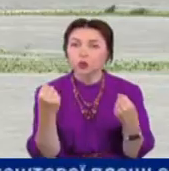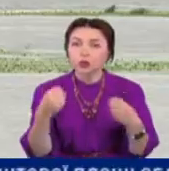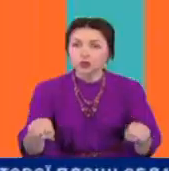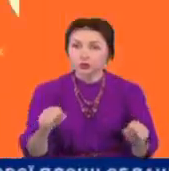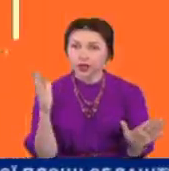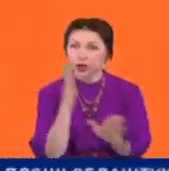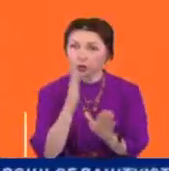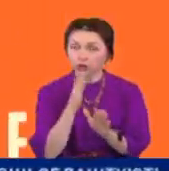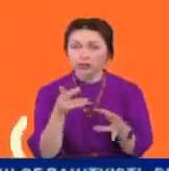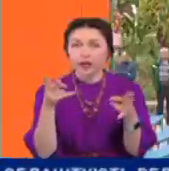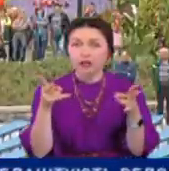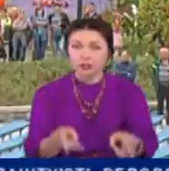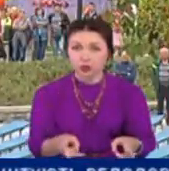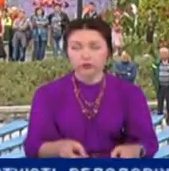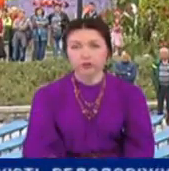катастрофи?